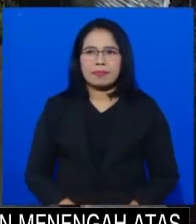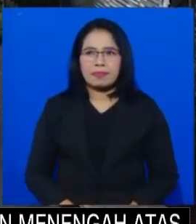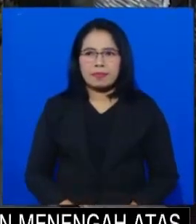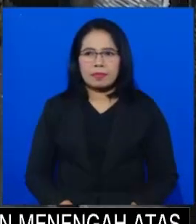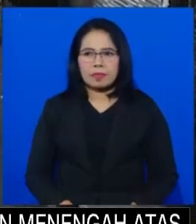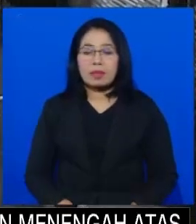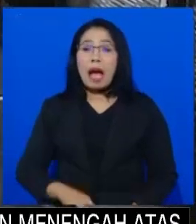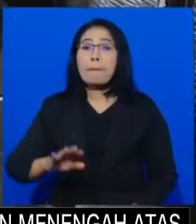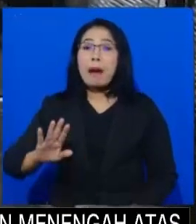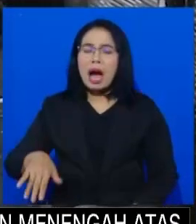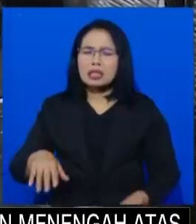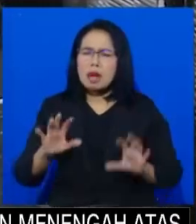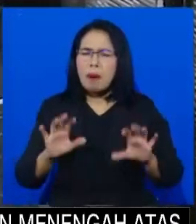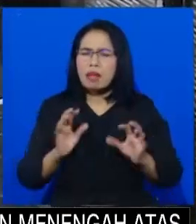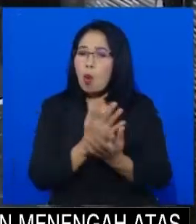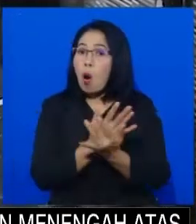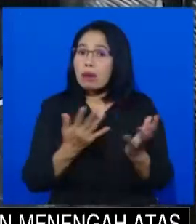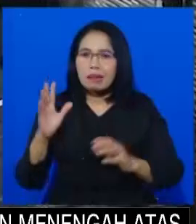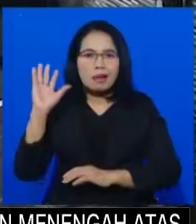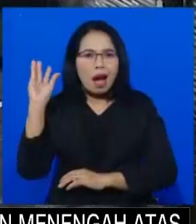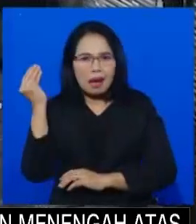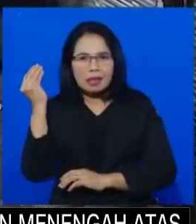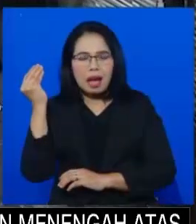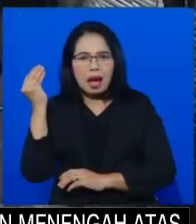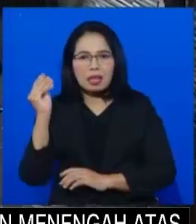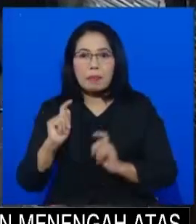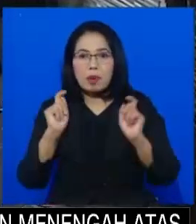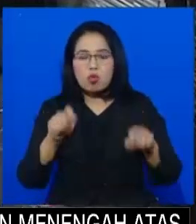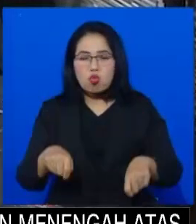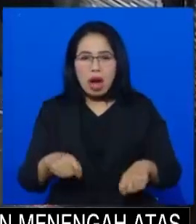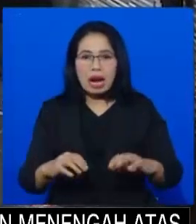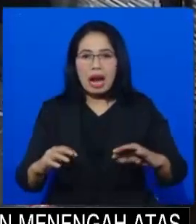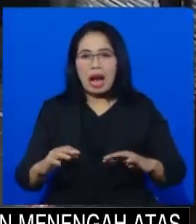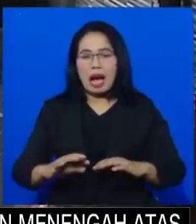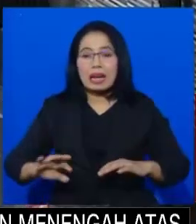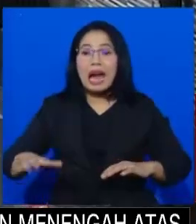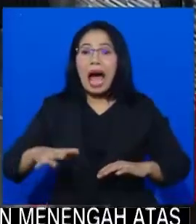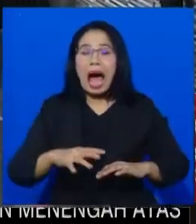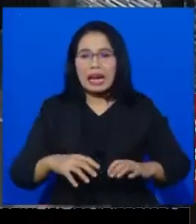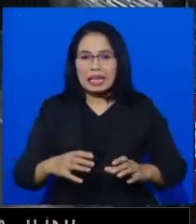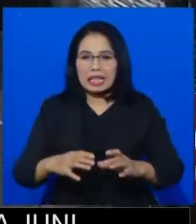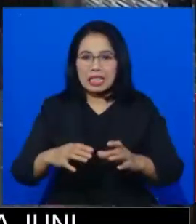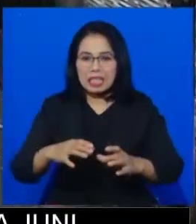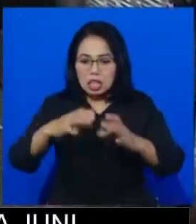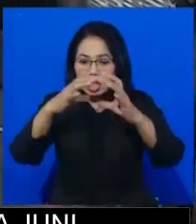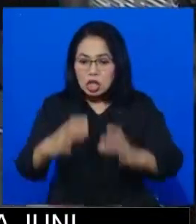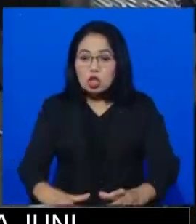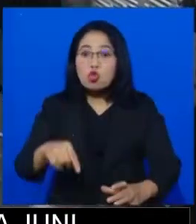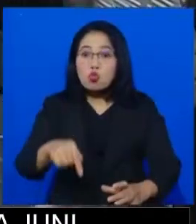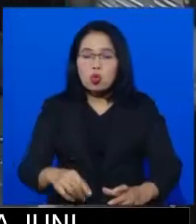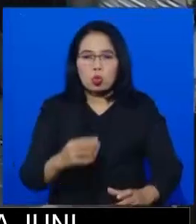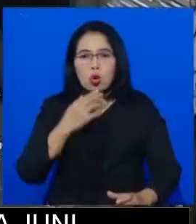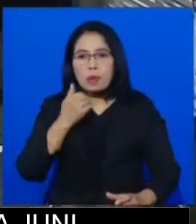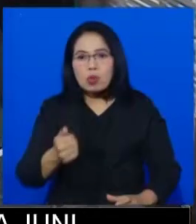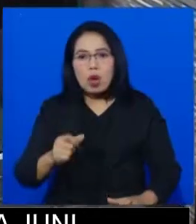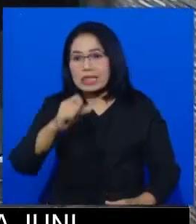Ternyata masih banyak warga DKI Jakarta yang menggunakan air tanah atau air sumur untuk keperluan sehari-hari.